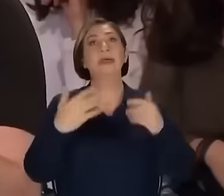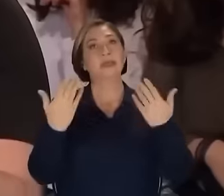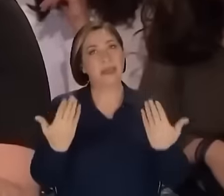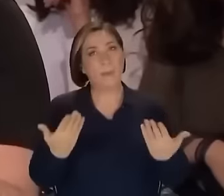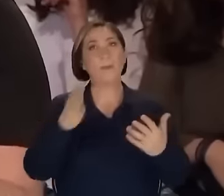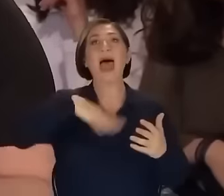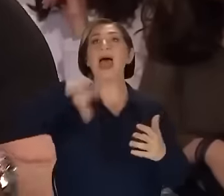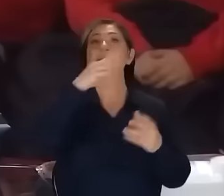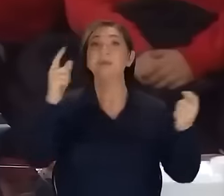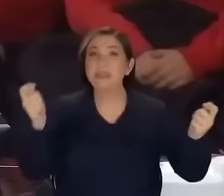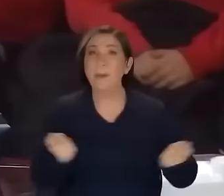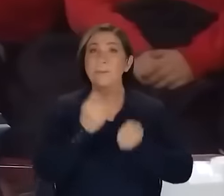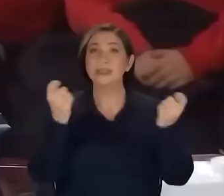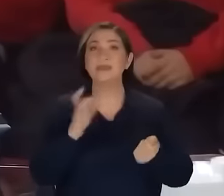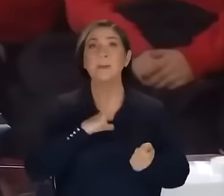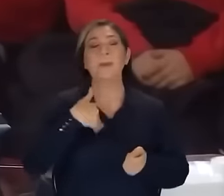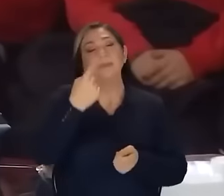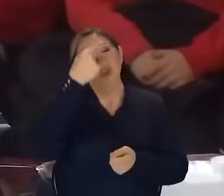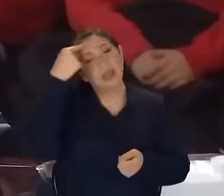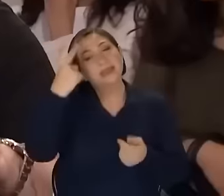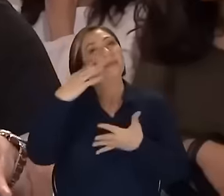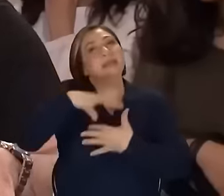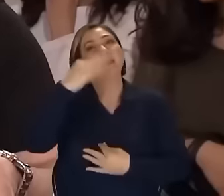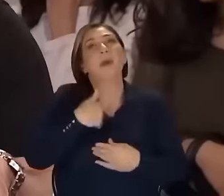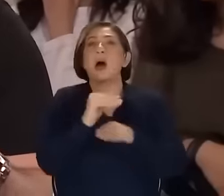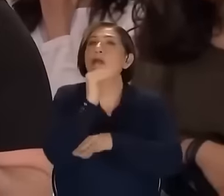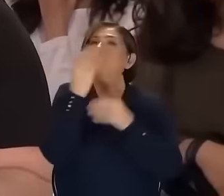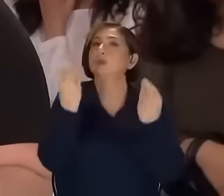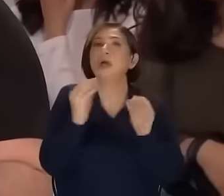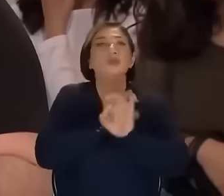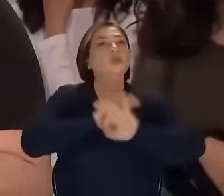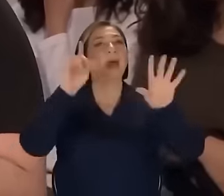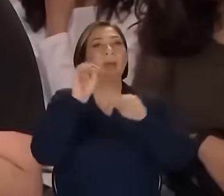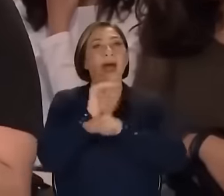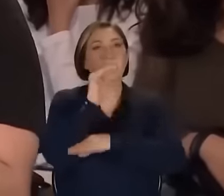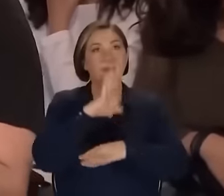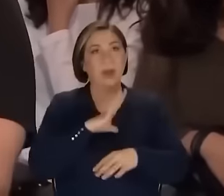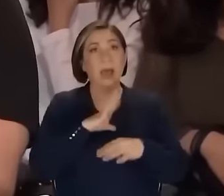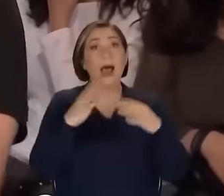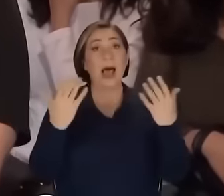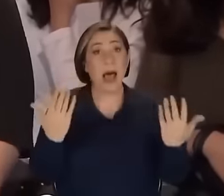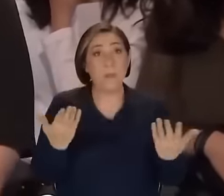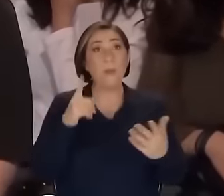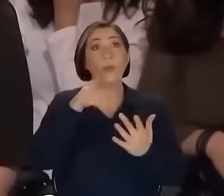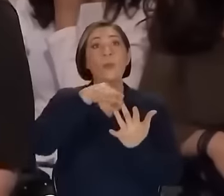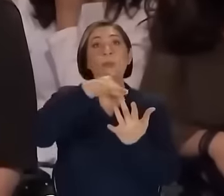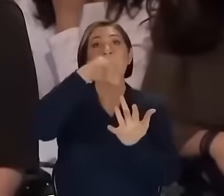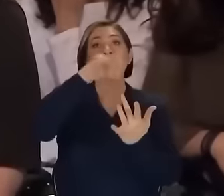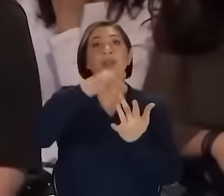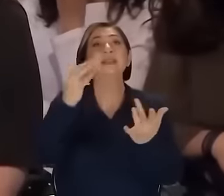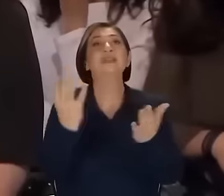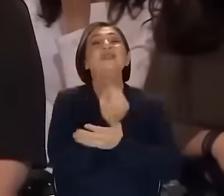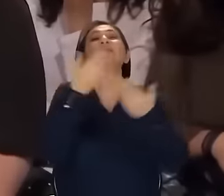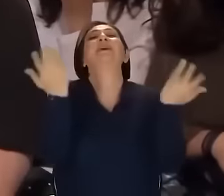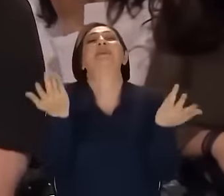tamam herkesin bir gayreti var ama ya ben şimdi şanslı birisiyim, hayatım güzel, şahane bir hayatım var ama ya bu piyangodan çıkmadı ki